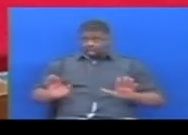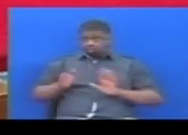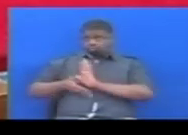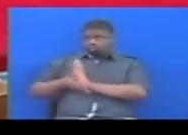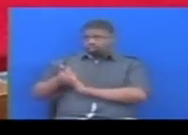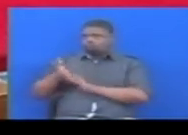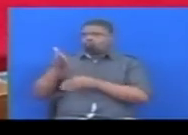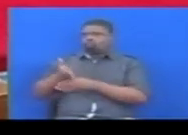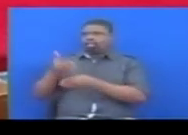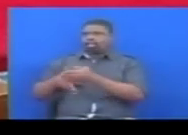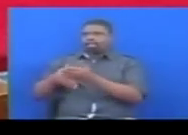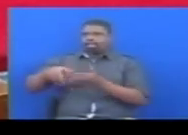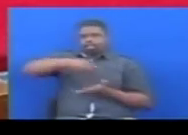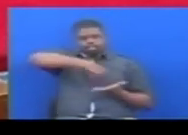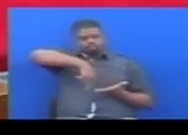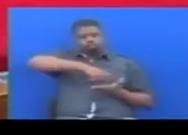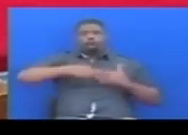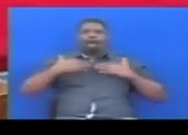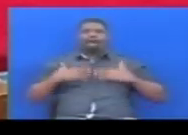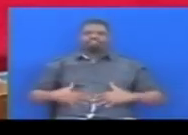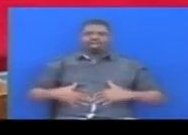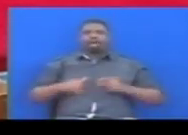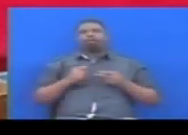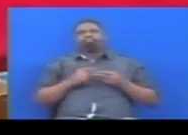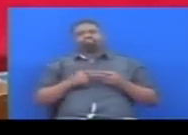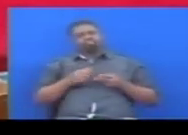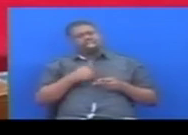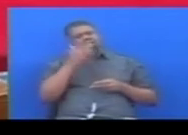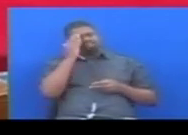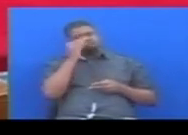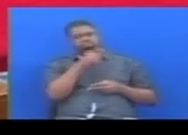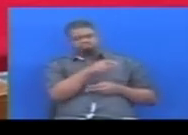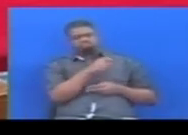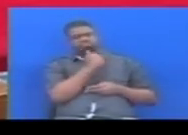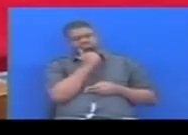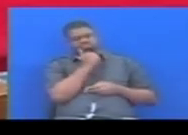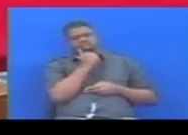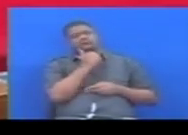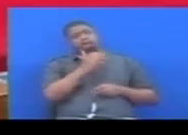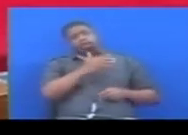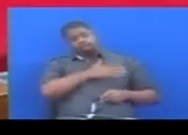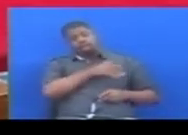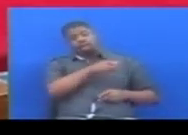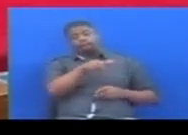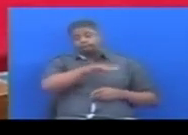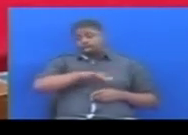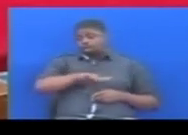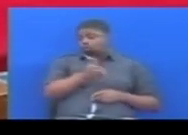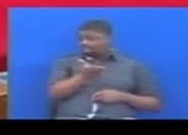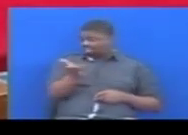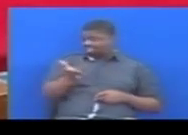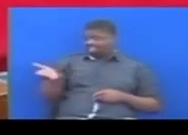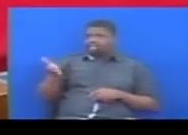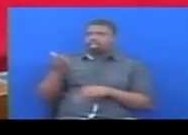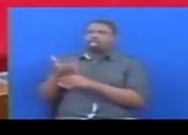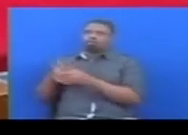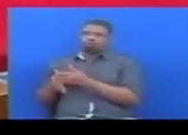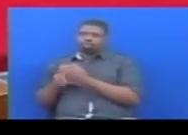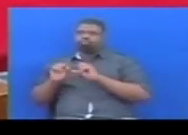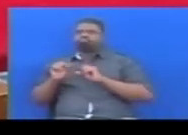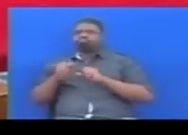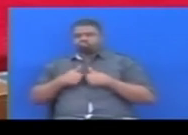Dutumi. Najua kabisa kiu ya Mheshimiwa mbunge kwamba angependa na maeneo mengine vituo vya afya vijengwe. Naomba nimhakikishie kwamba ni